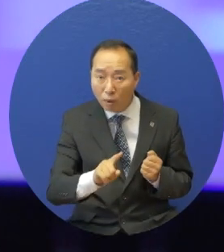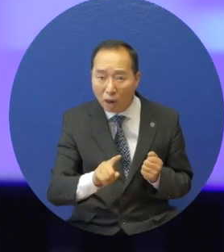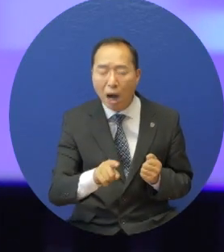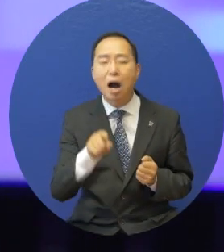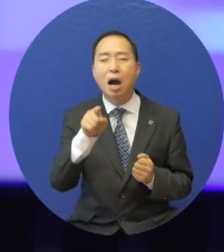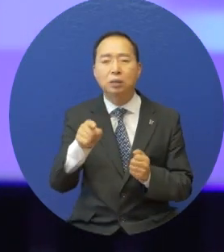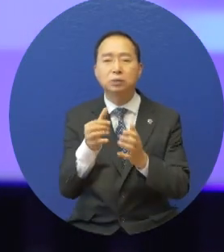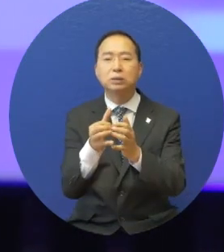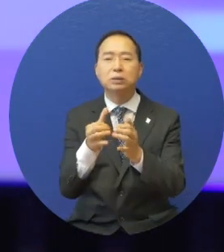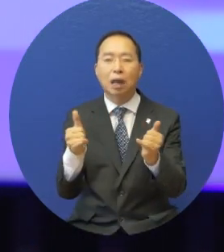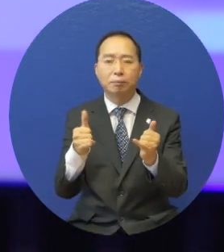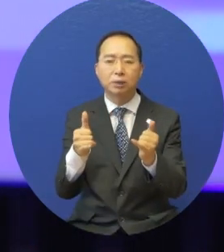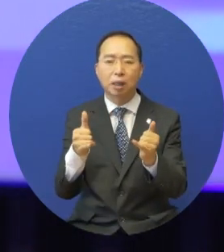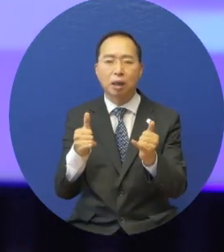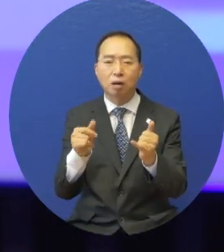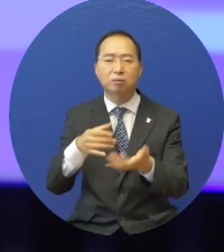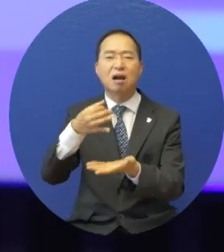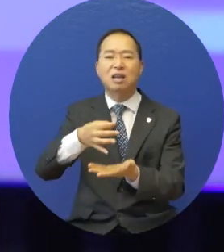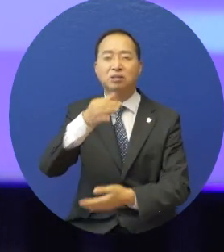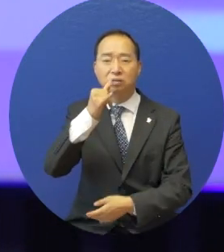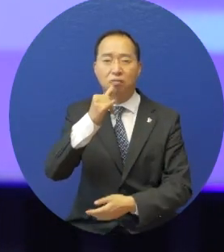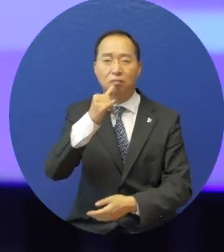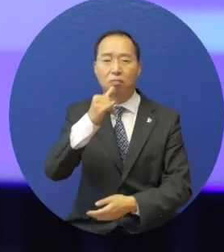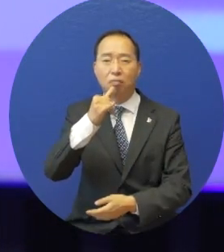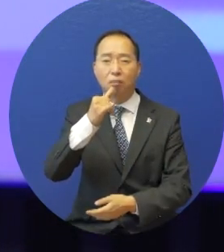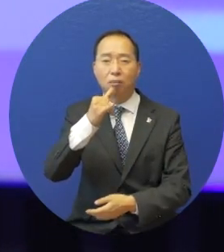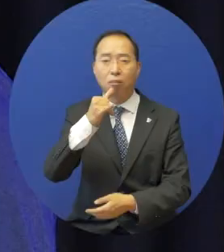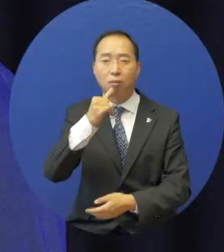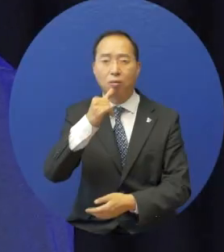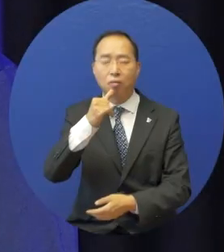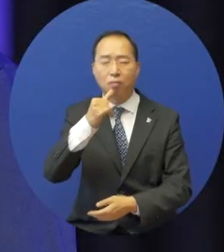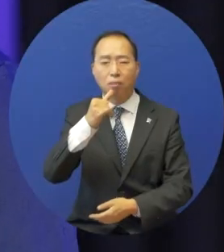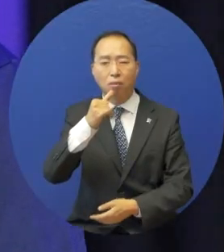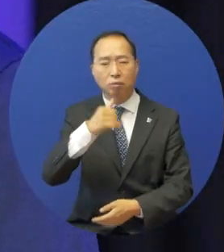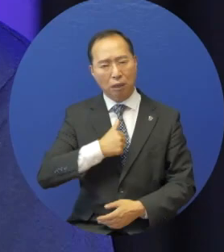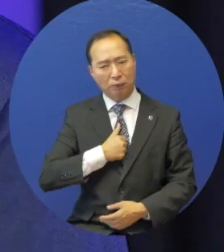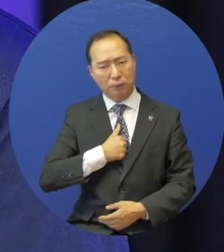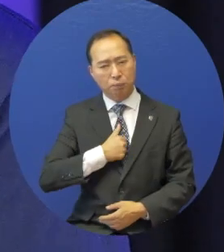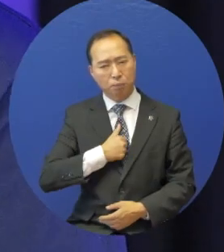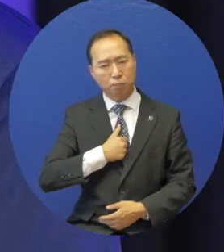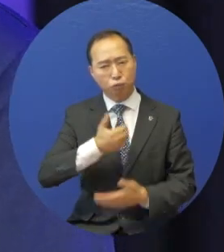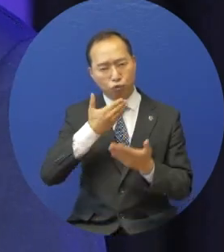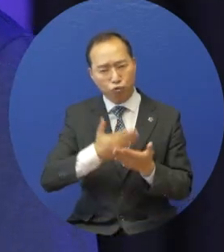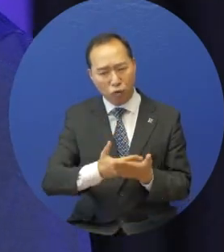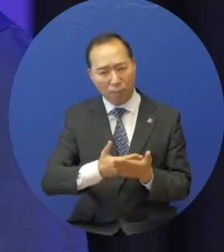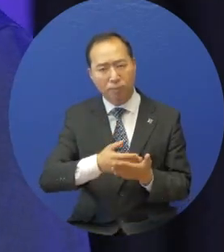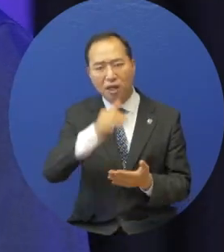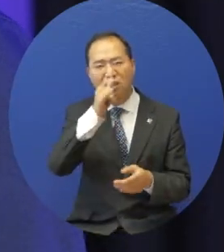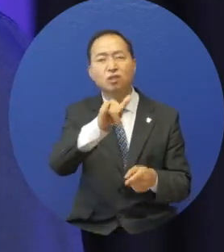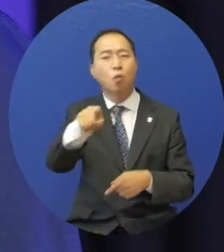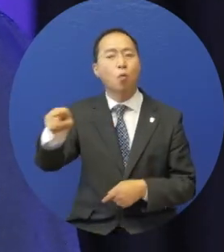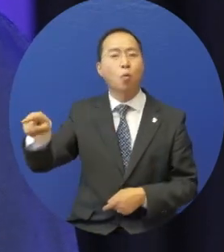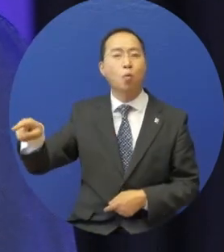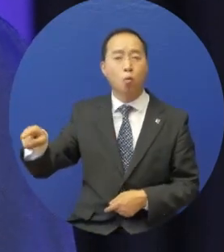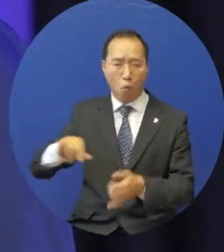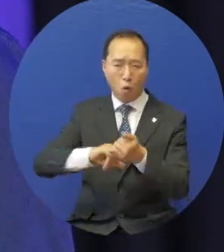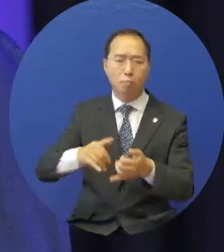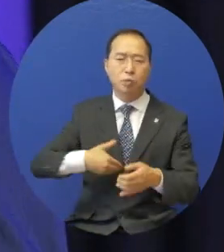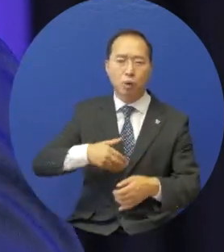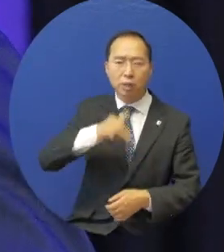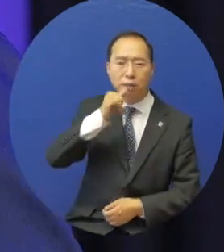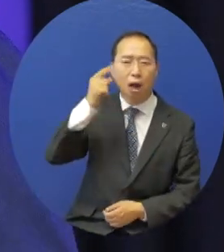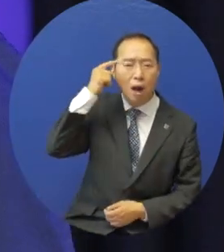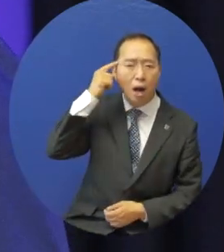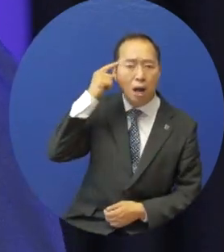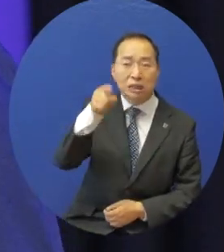자체가 그것이 그 사람들로 하여금 뭐다? 느낌, 가치, 중요함,